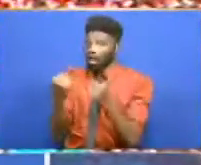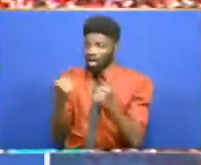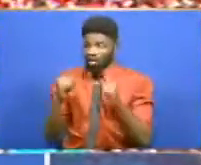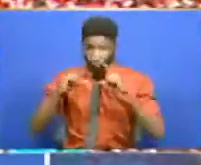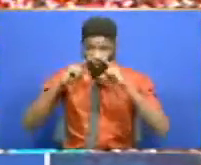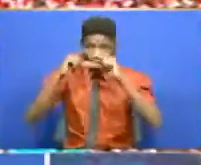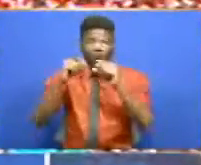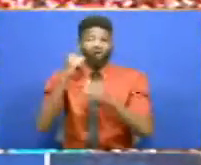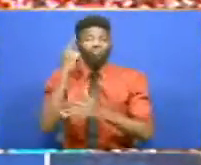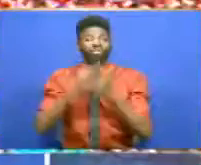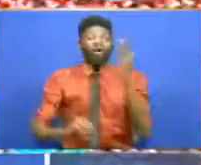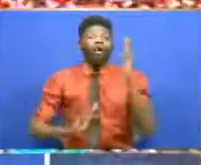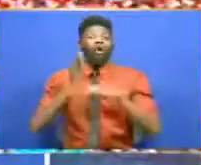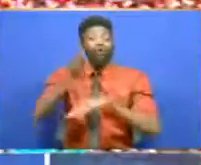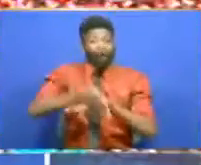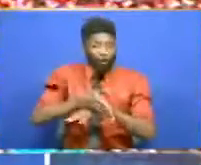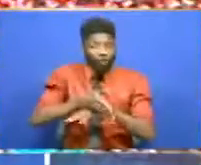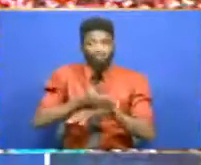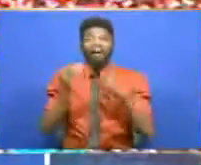kwamba zaidi ya wahudumu